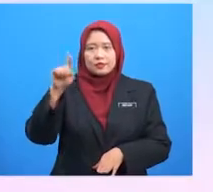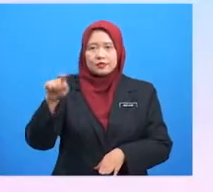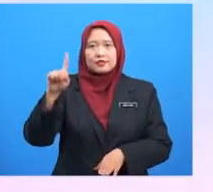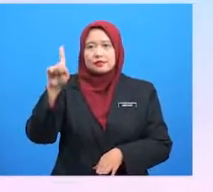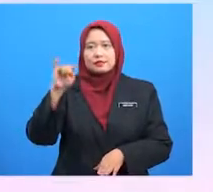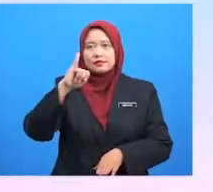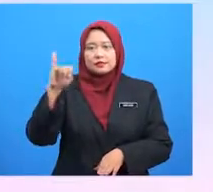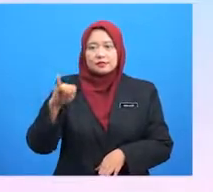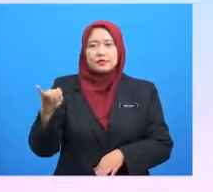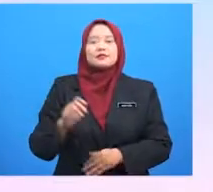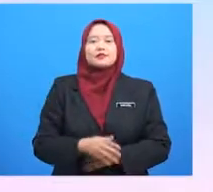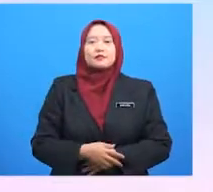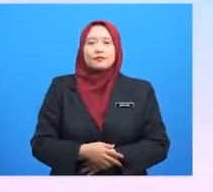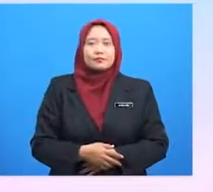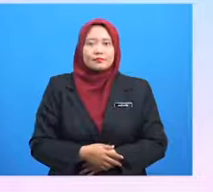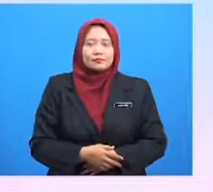mencuba.